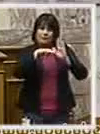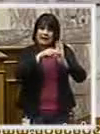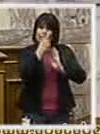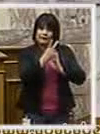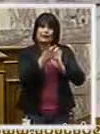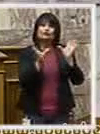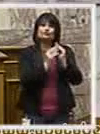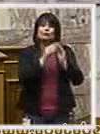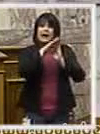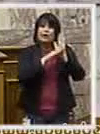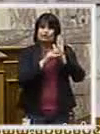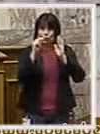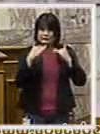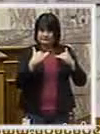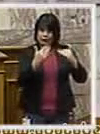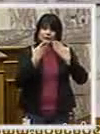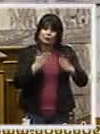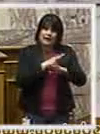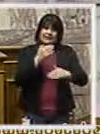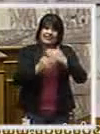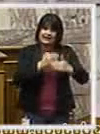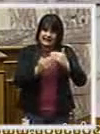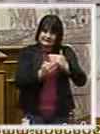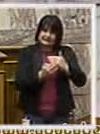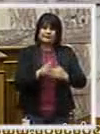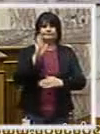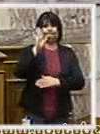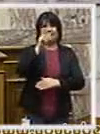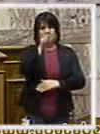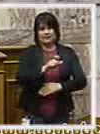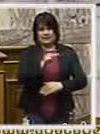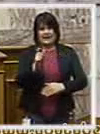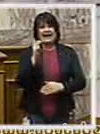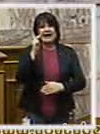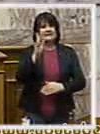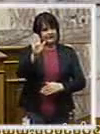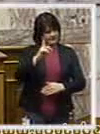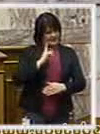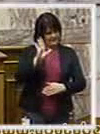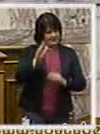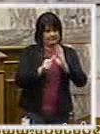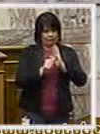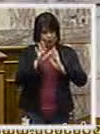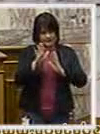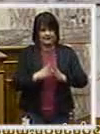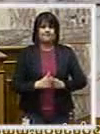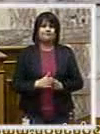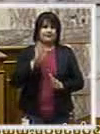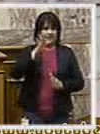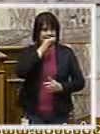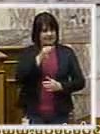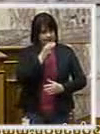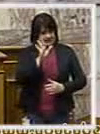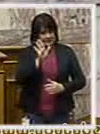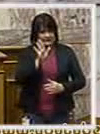Έχει ζητήσει όμως το λόγο ο πρόεδρος της κοινοβουλευτικής ομάδας του λαού, κ. Κατζαφέρης. Μισό λεπτό, κύριε πρόεδρε. Εκ του κανονισμού, κύριε